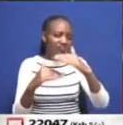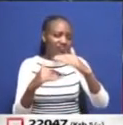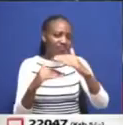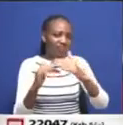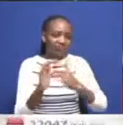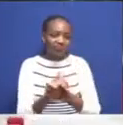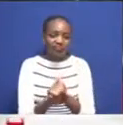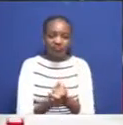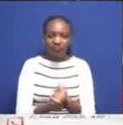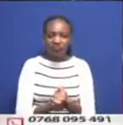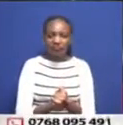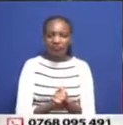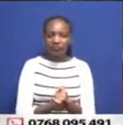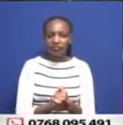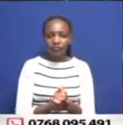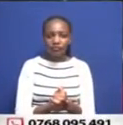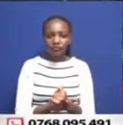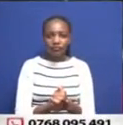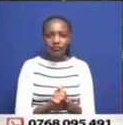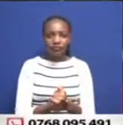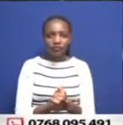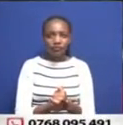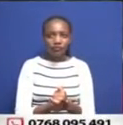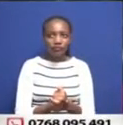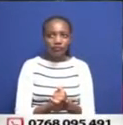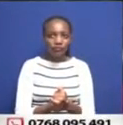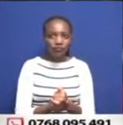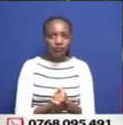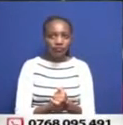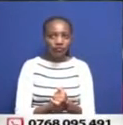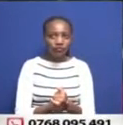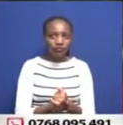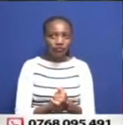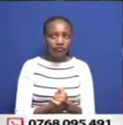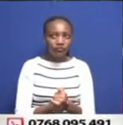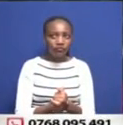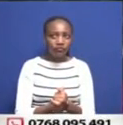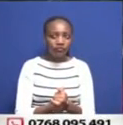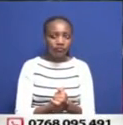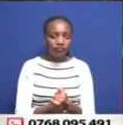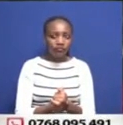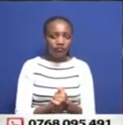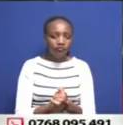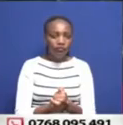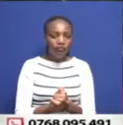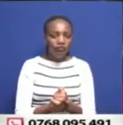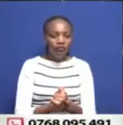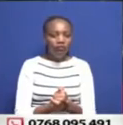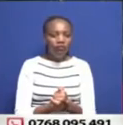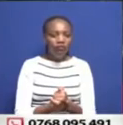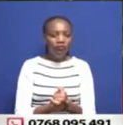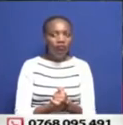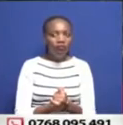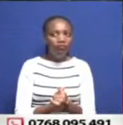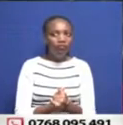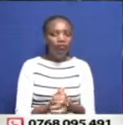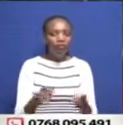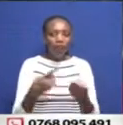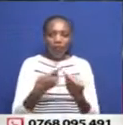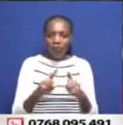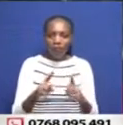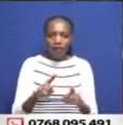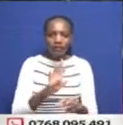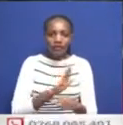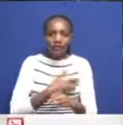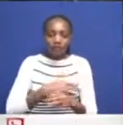huwa hazidumu. Nyimbo nyingi zao zitasikika mingi sana, miezi sita imeisha. Lakini ukisikiza nyimbo zetu hata